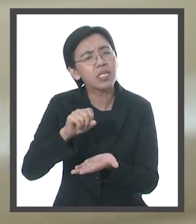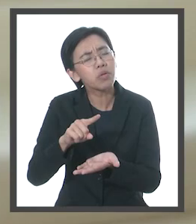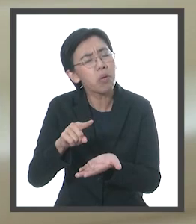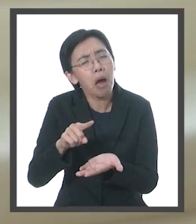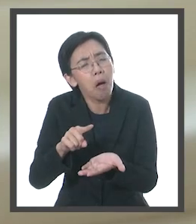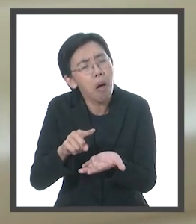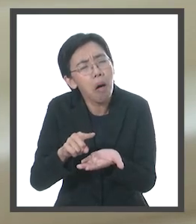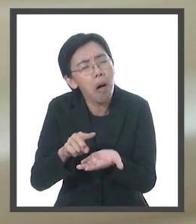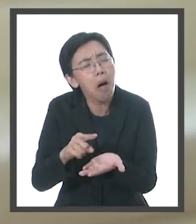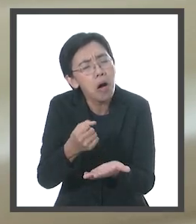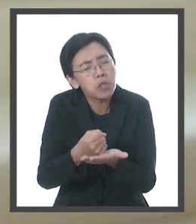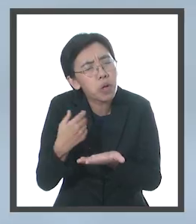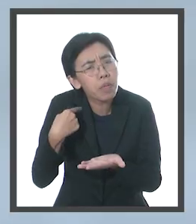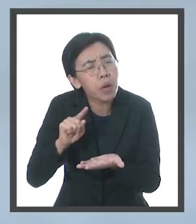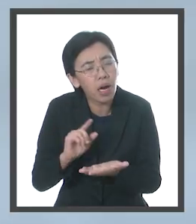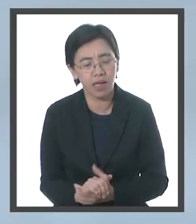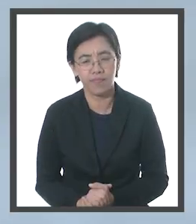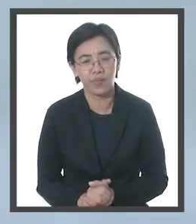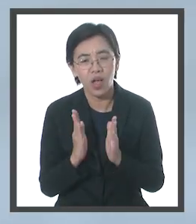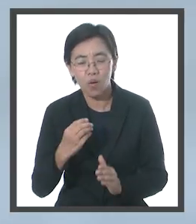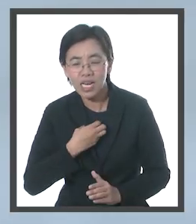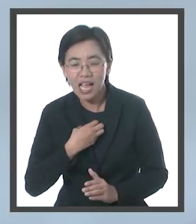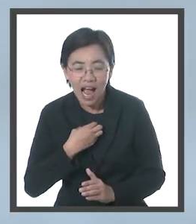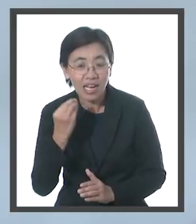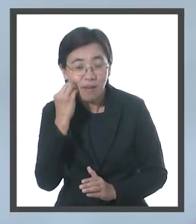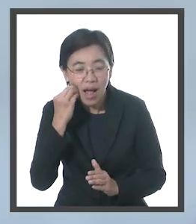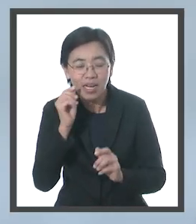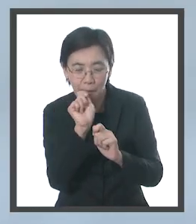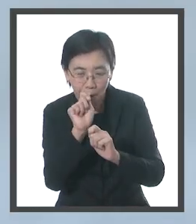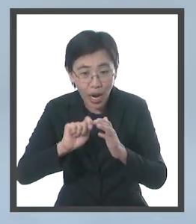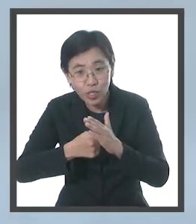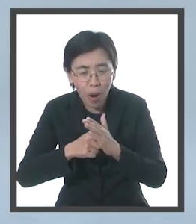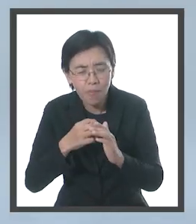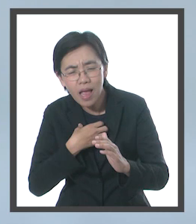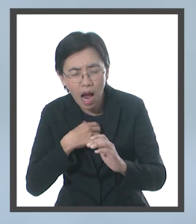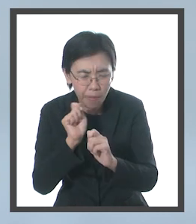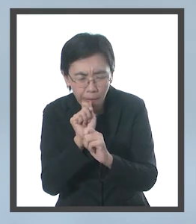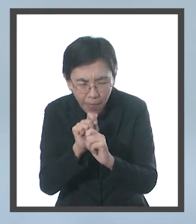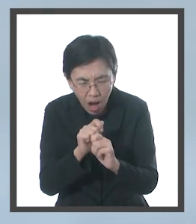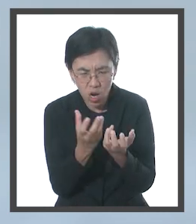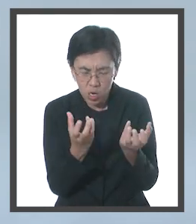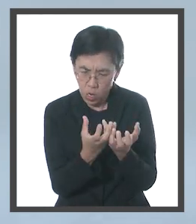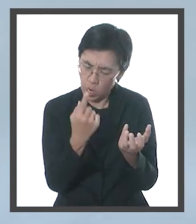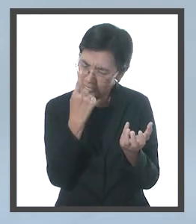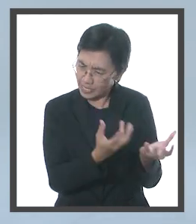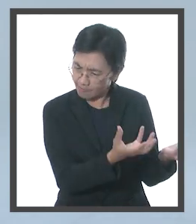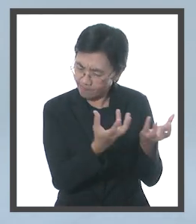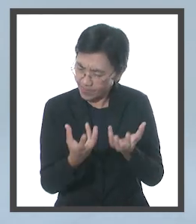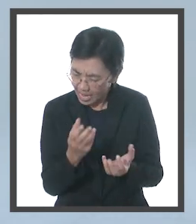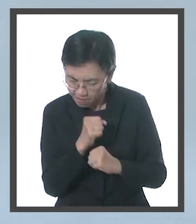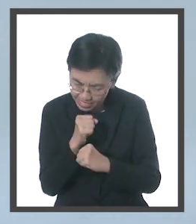ชน์อะไรได้บ้างคะ ผมว่าถ้าเป็นคนที่อยากจะซ่อมแซมบ้านแล้วก็บอกว่าอยากจะได้สินค้าหรือว่าวัสดุ